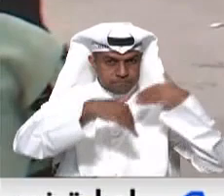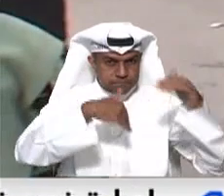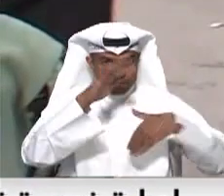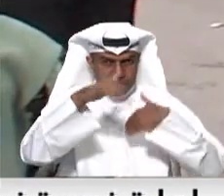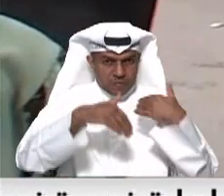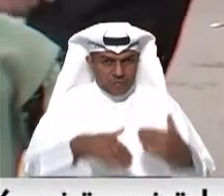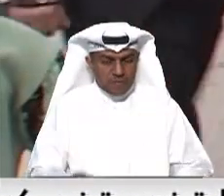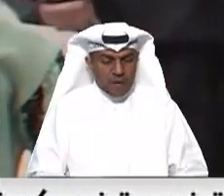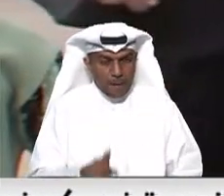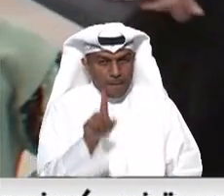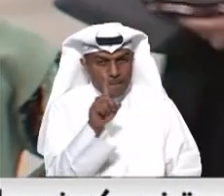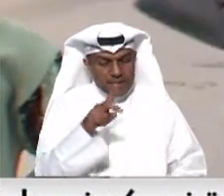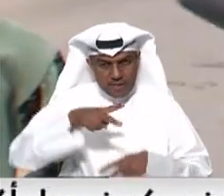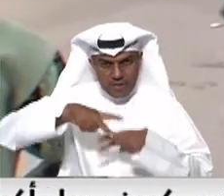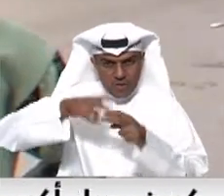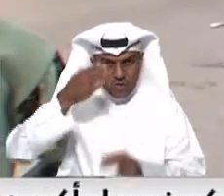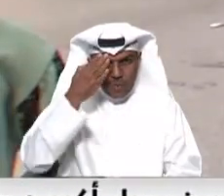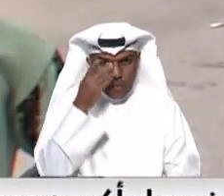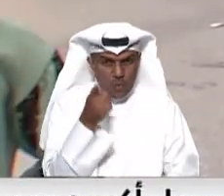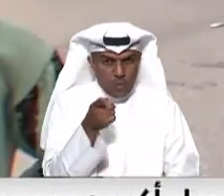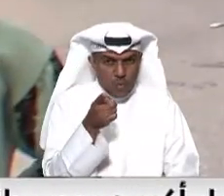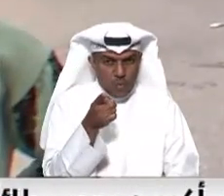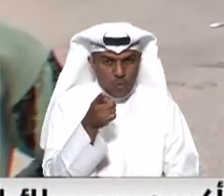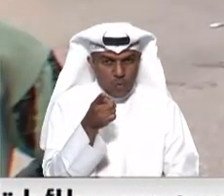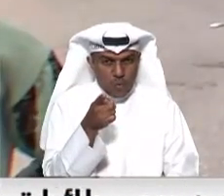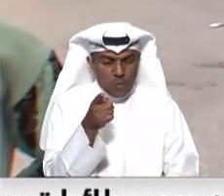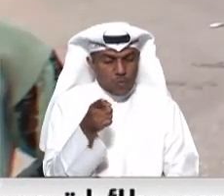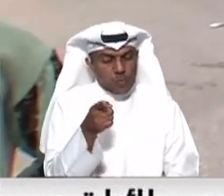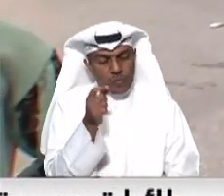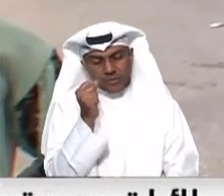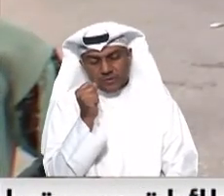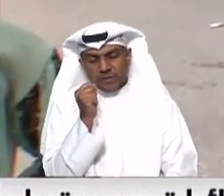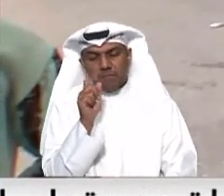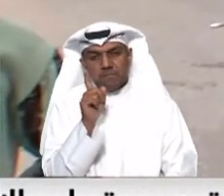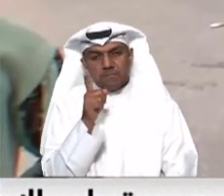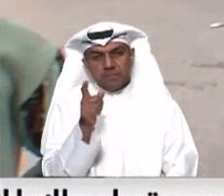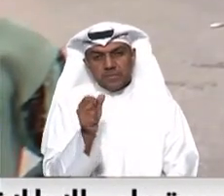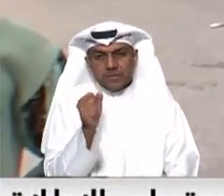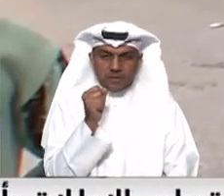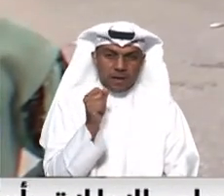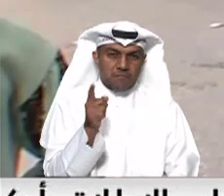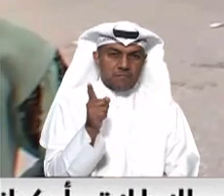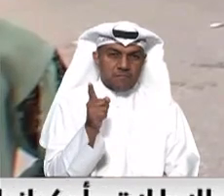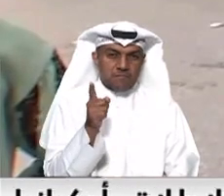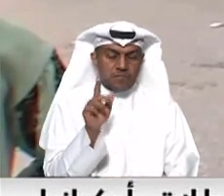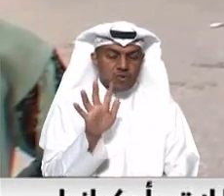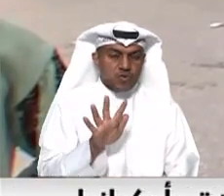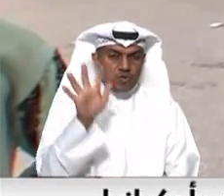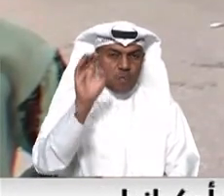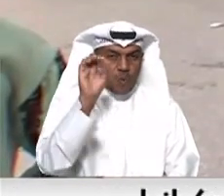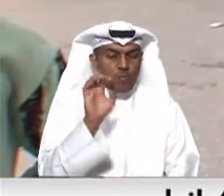لكن الاحتلال الإسرائيلي لا زال يمنع التنقل ما بين شمال وجنوبي